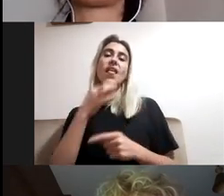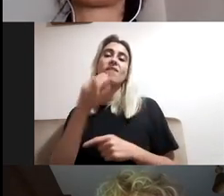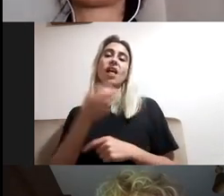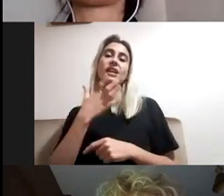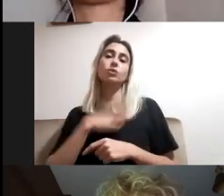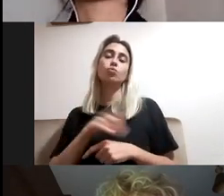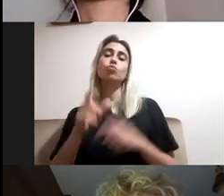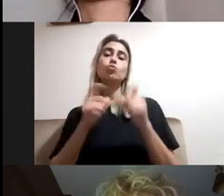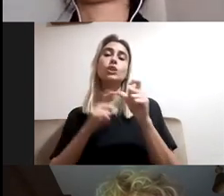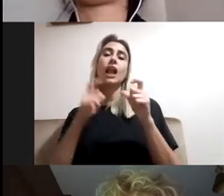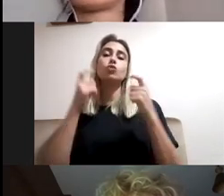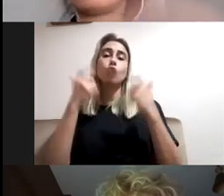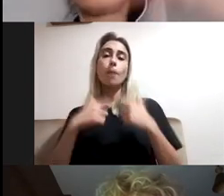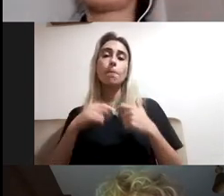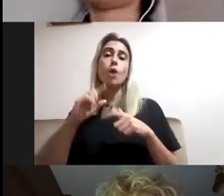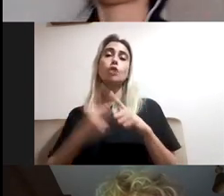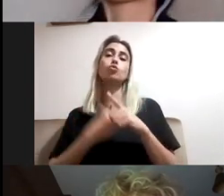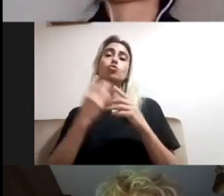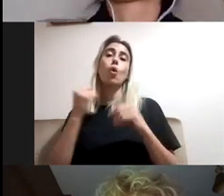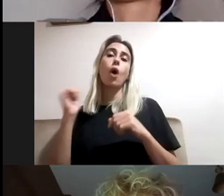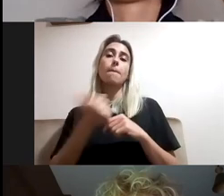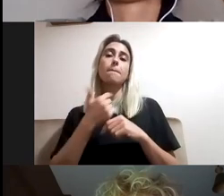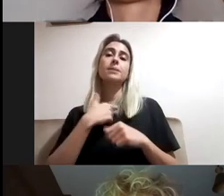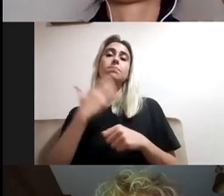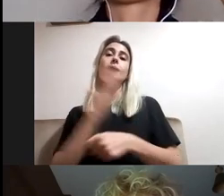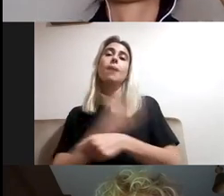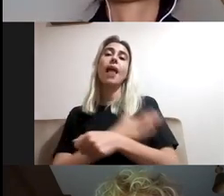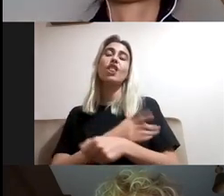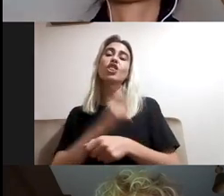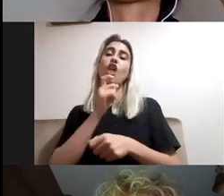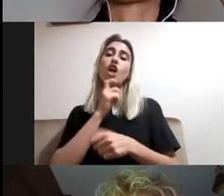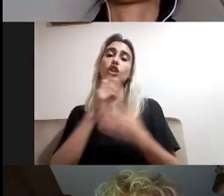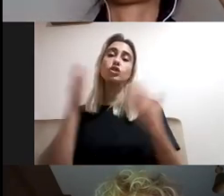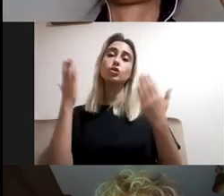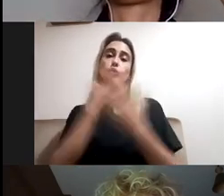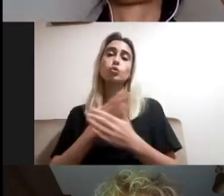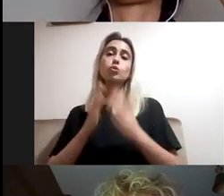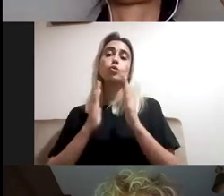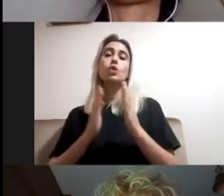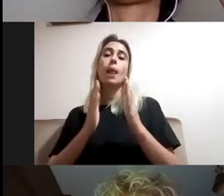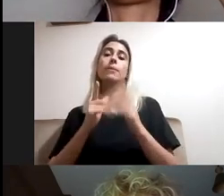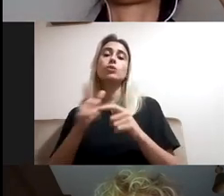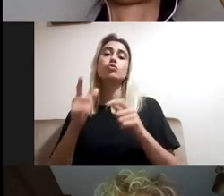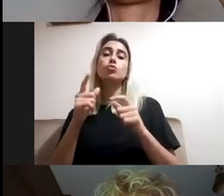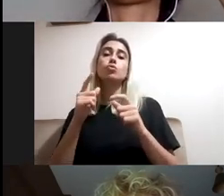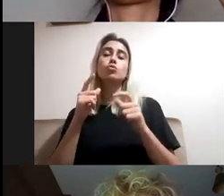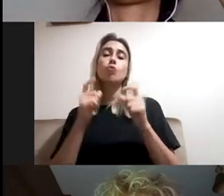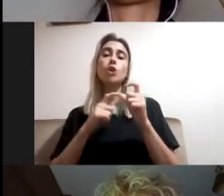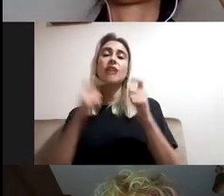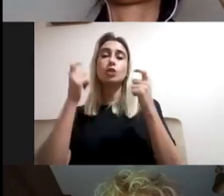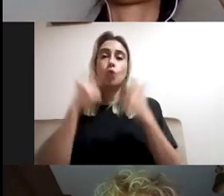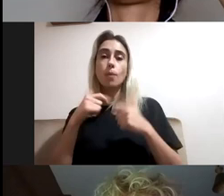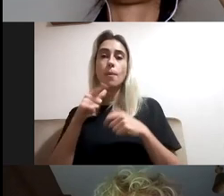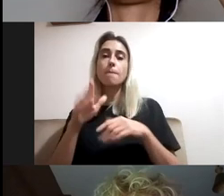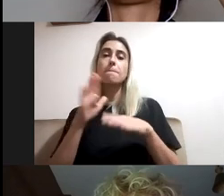sorumluluk meselesi çok önemli. Bizim memleket bunu yanlış anlıyor. Sürdürülebilirliği sosyal sorumluluktan bağımsız ele aldıkları